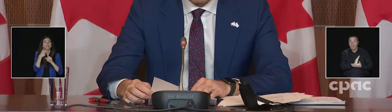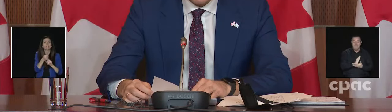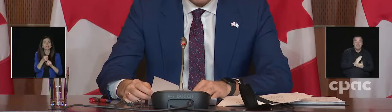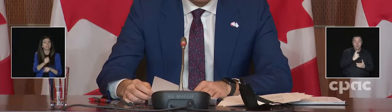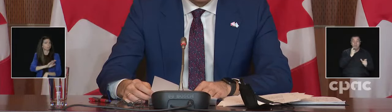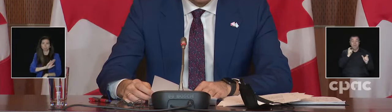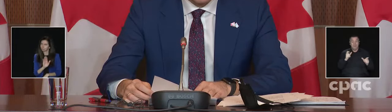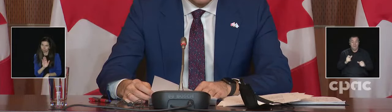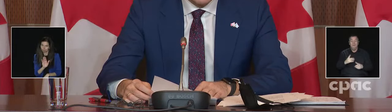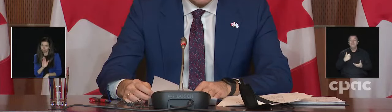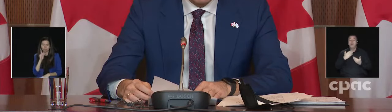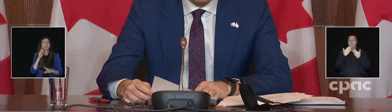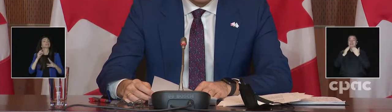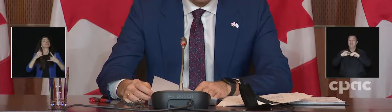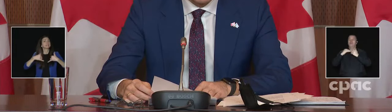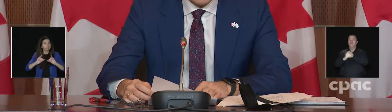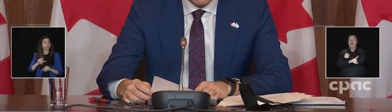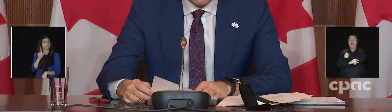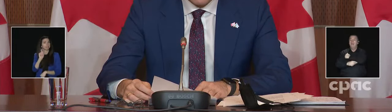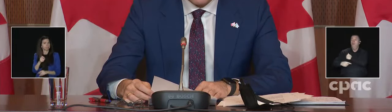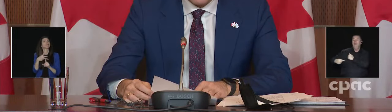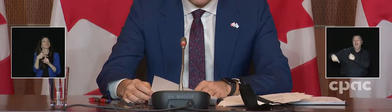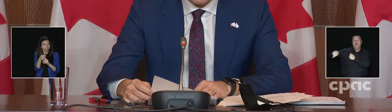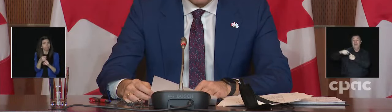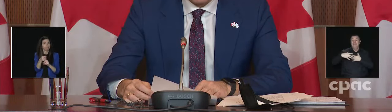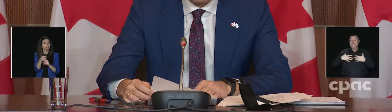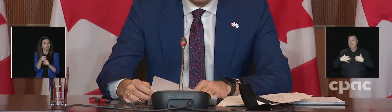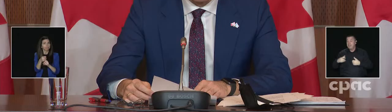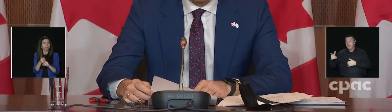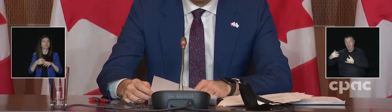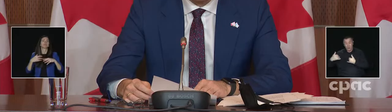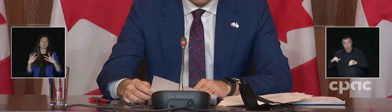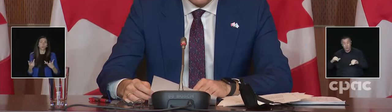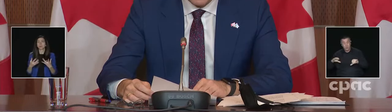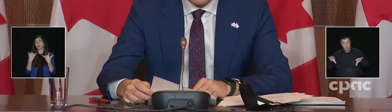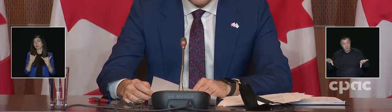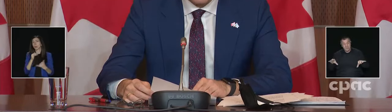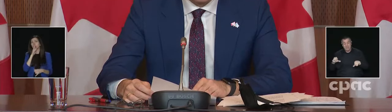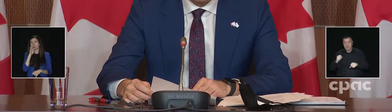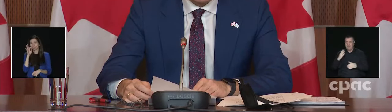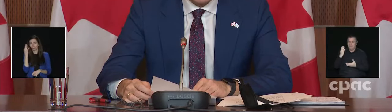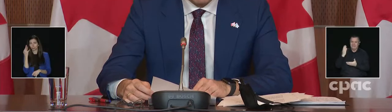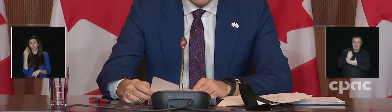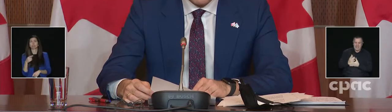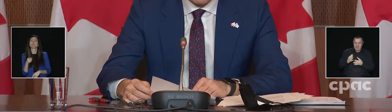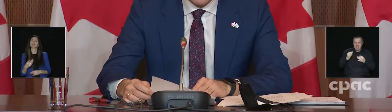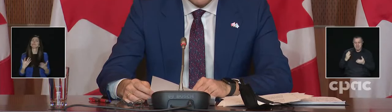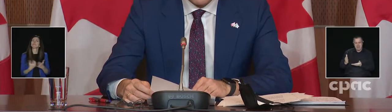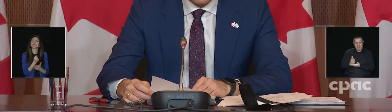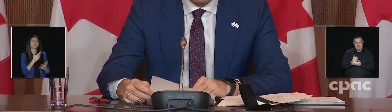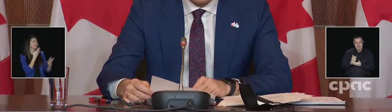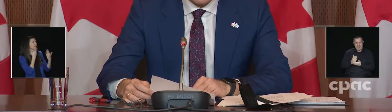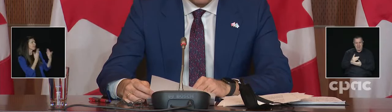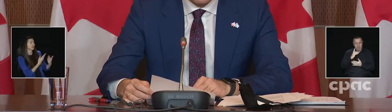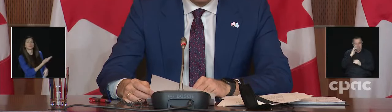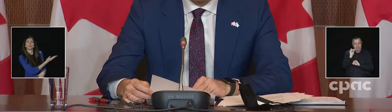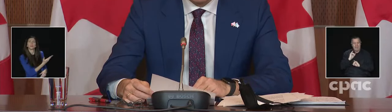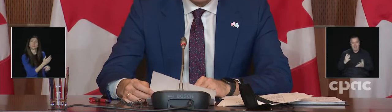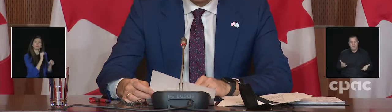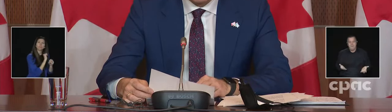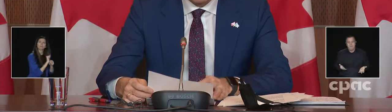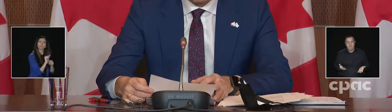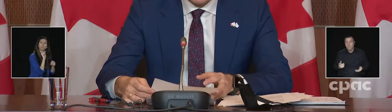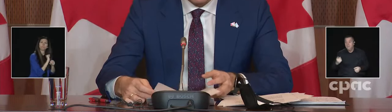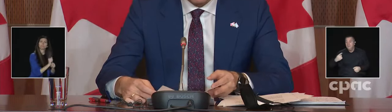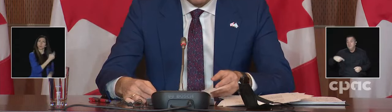Canadiens pour remercier tous les travailleurs et toutes les travailleuses de la santé qui continuent de travailler sans relâche pendant cette période extraordinaire.